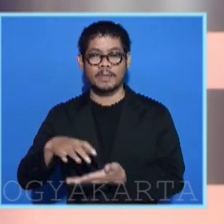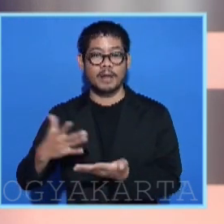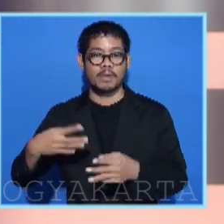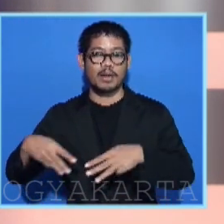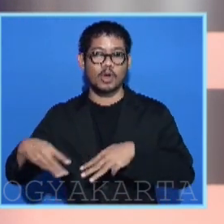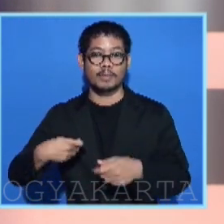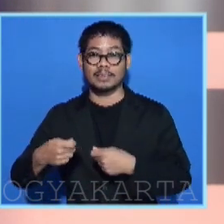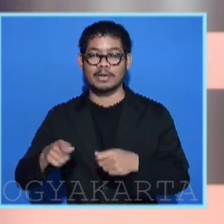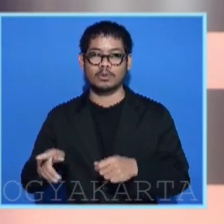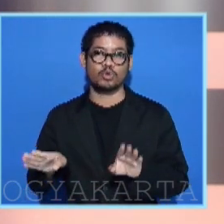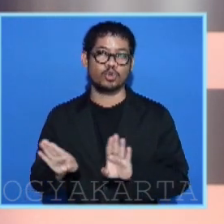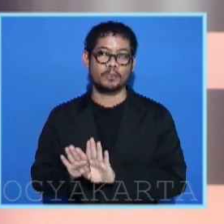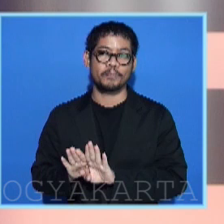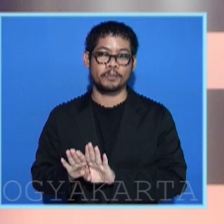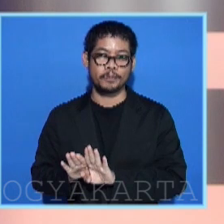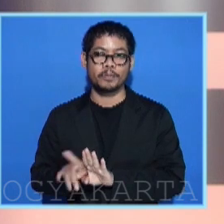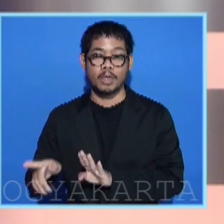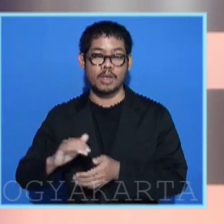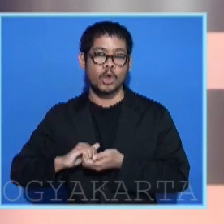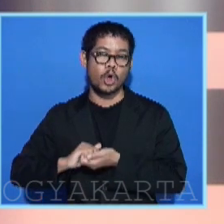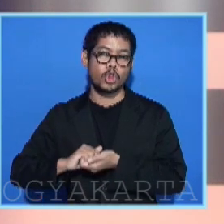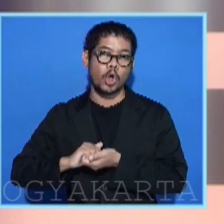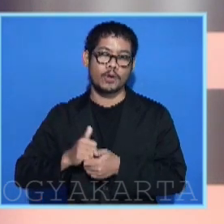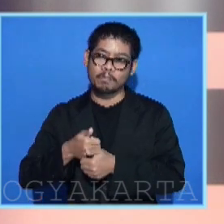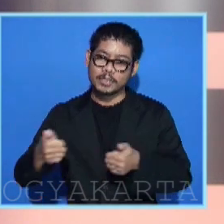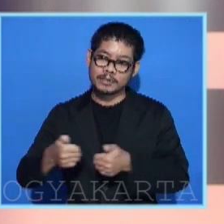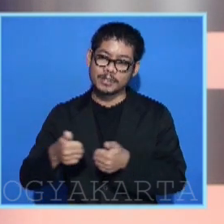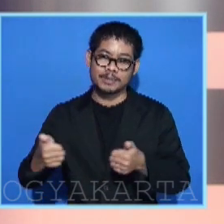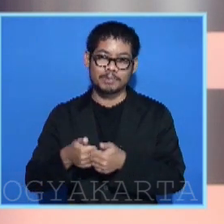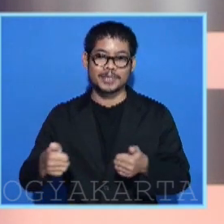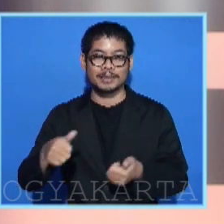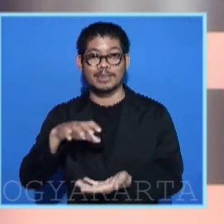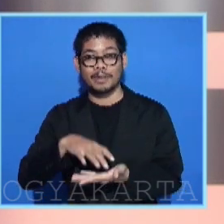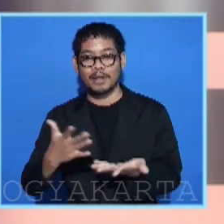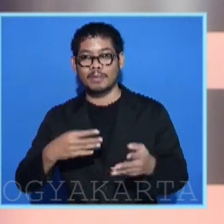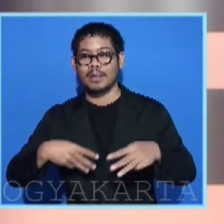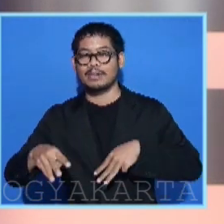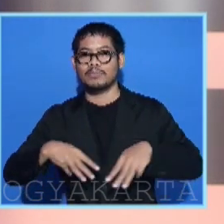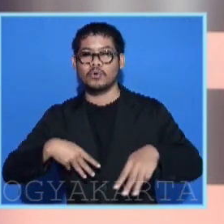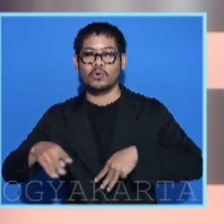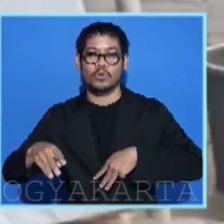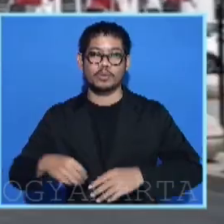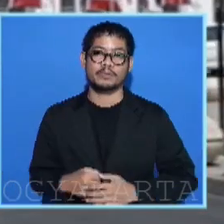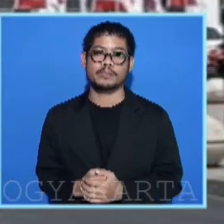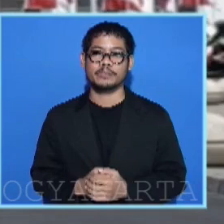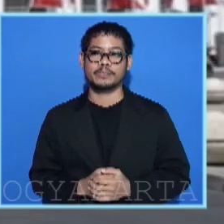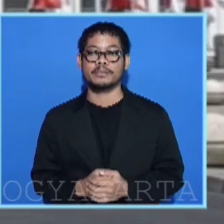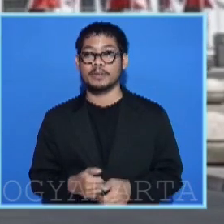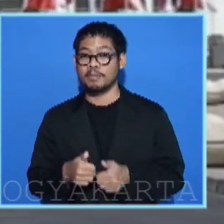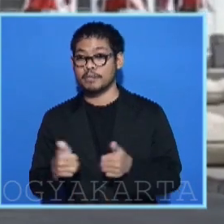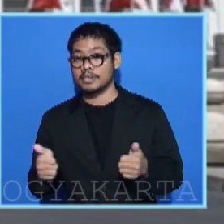gotong royong membersihkan sampah anorganik di kawasan Malioboro dengan tema gomegah mertiwuo Malioboro